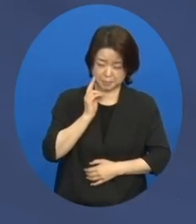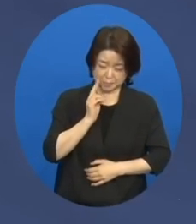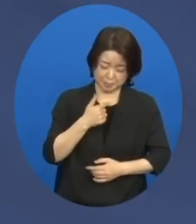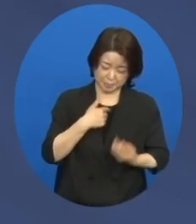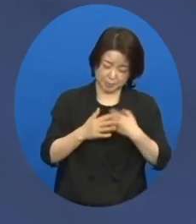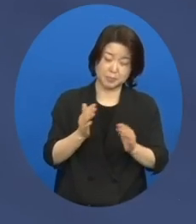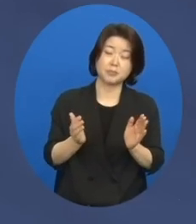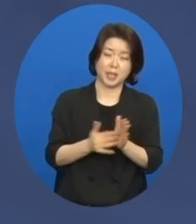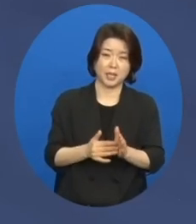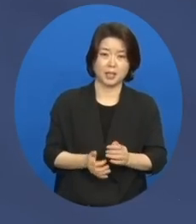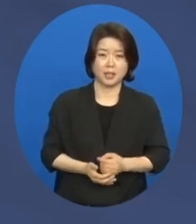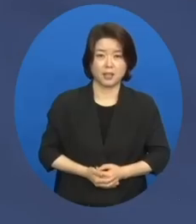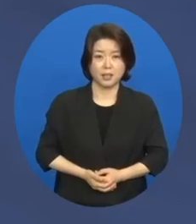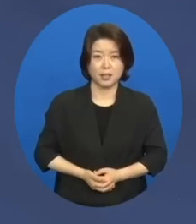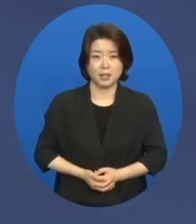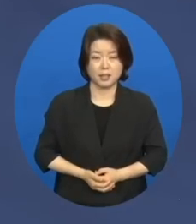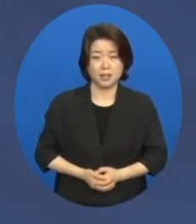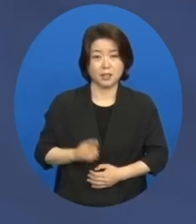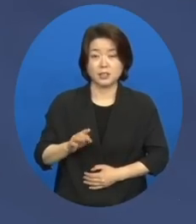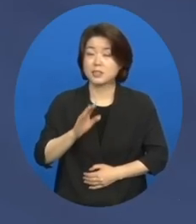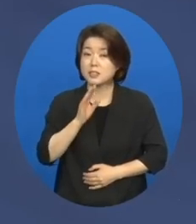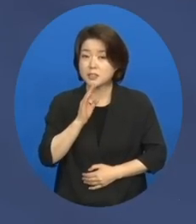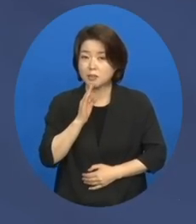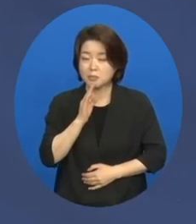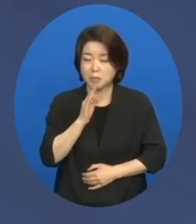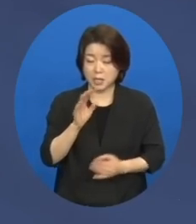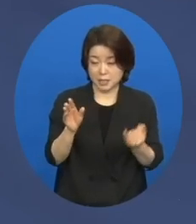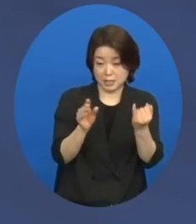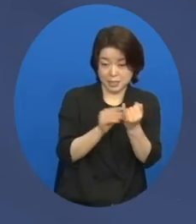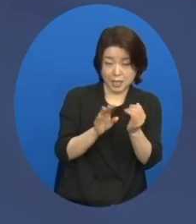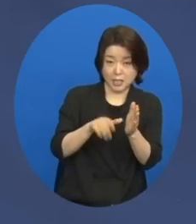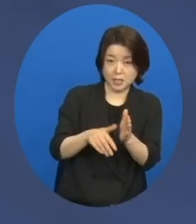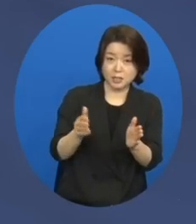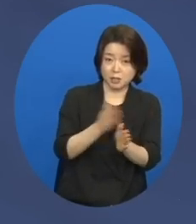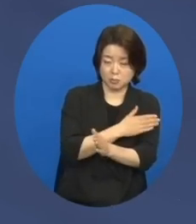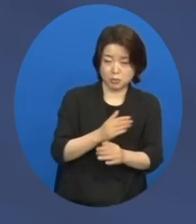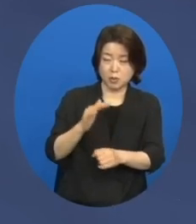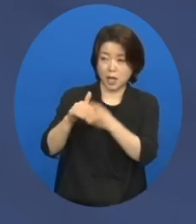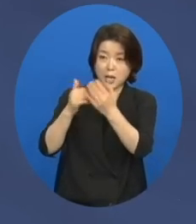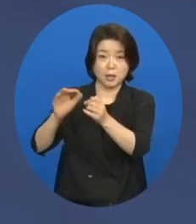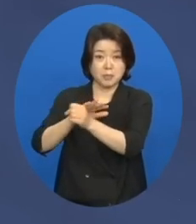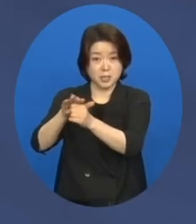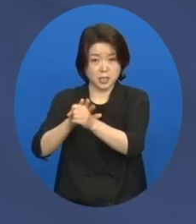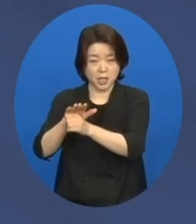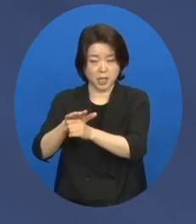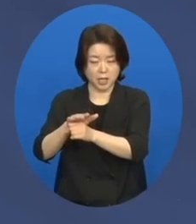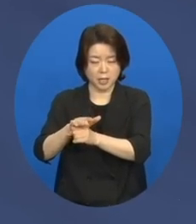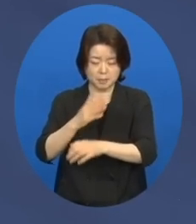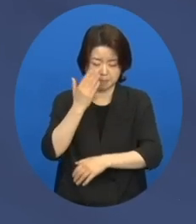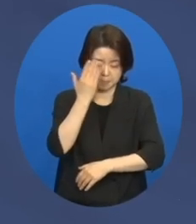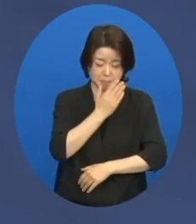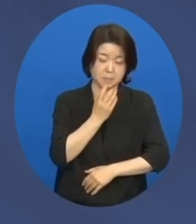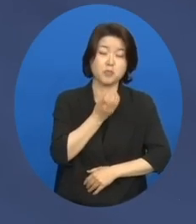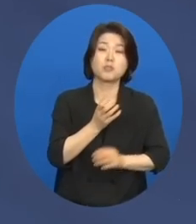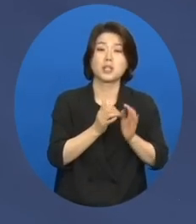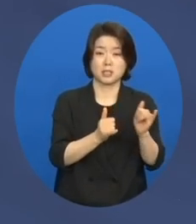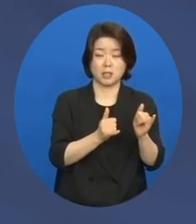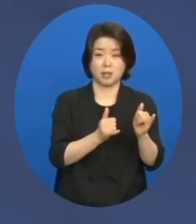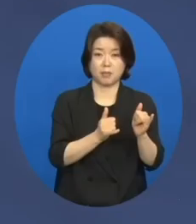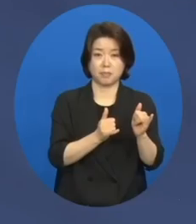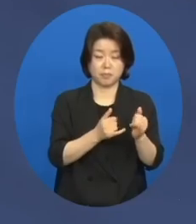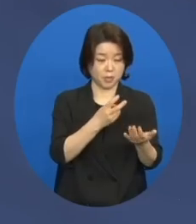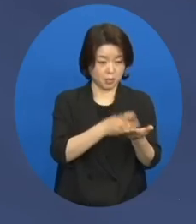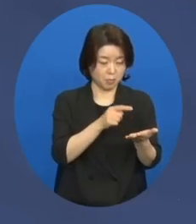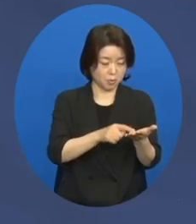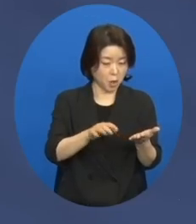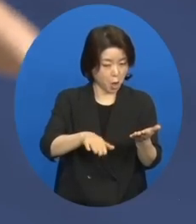사람입니다. 그는 정말 모태로부터 하나님을 사랑하는 순수 유대인이었습니다. 율법을